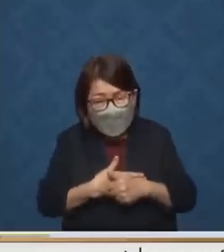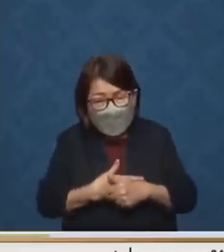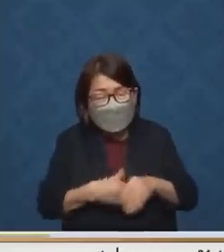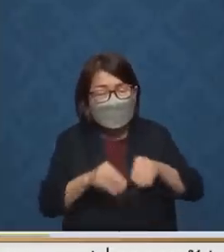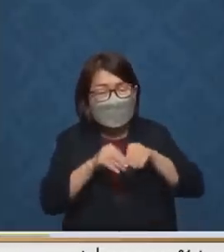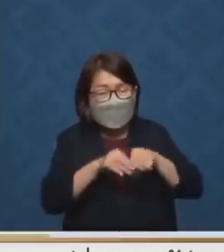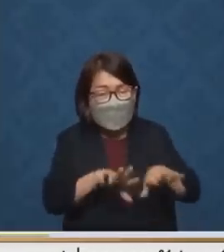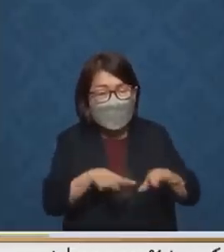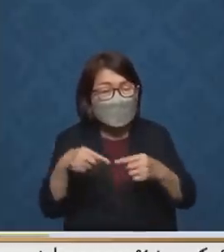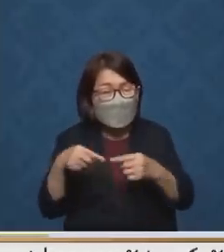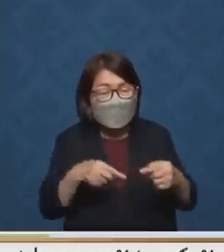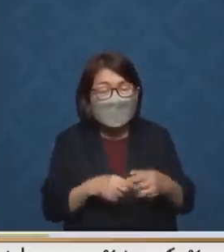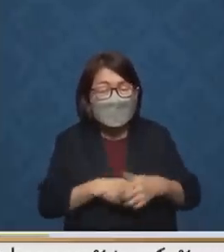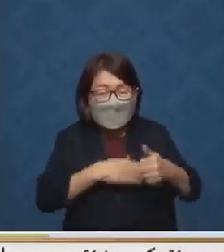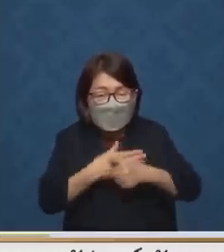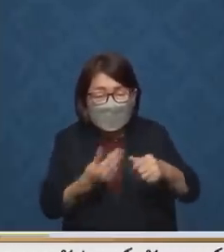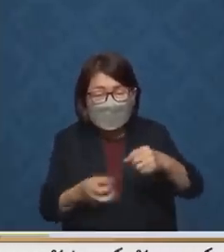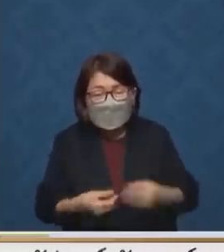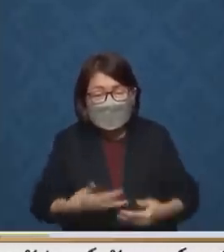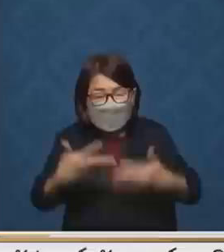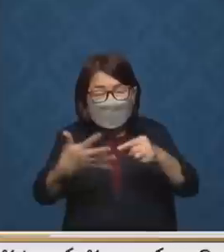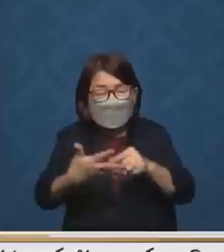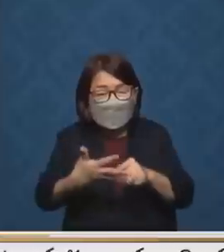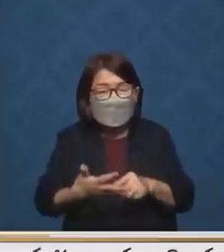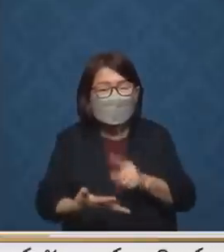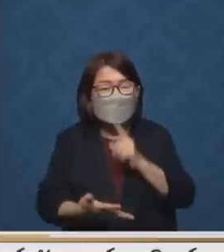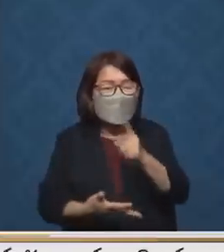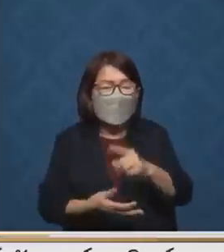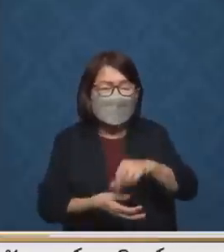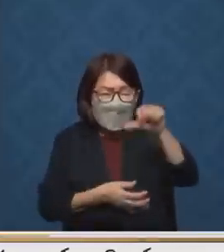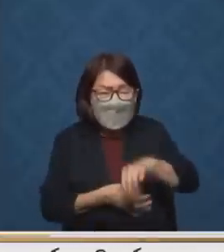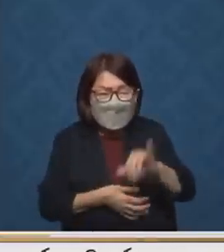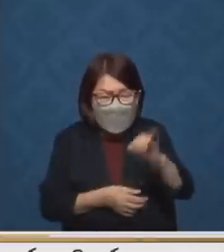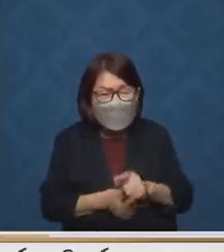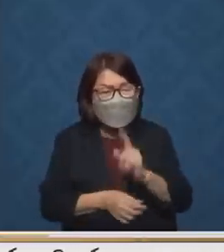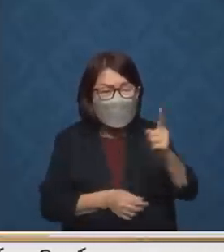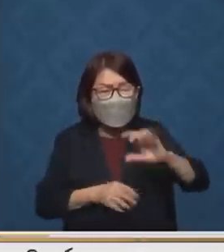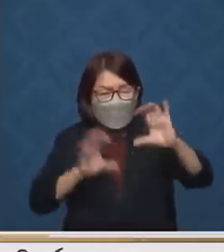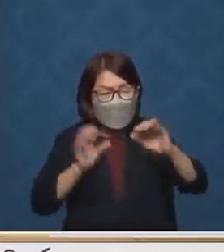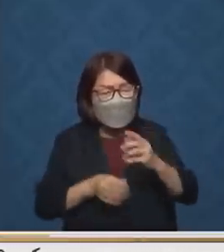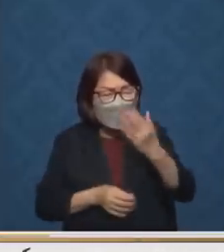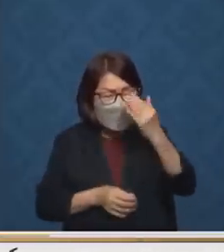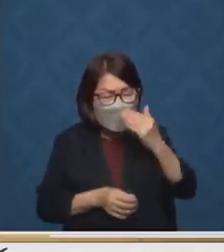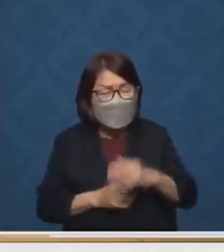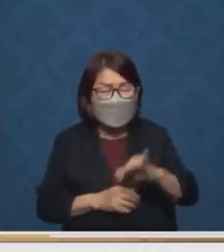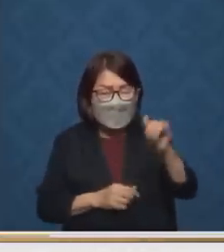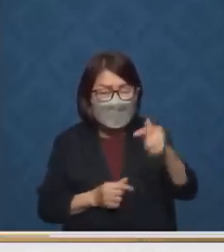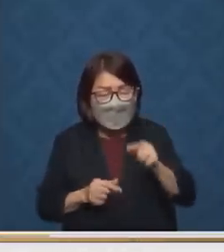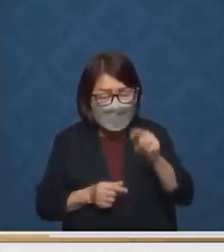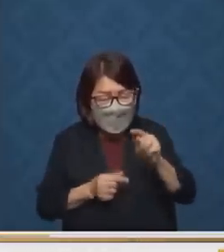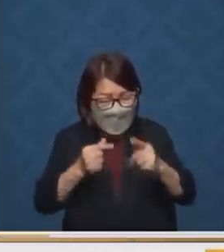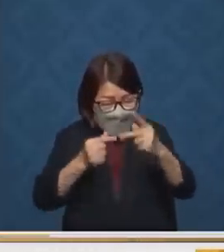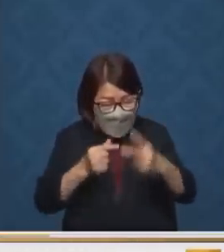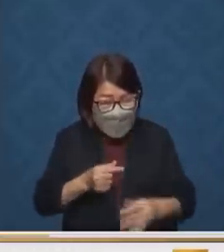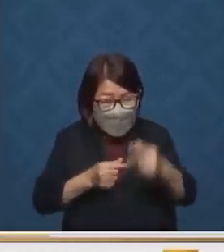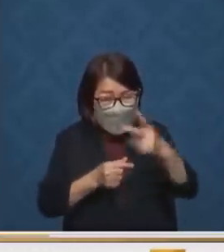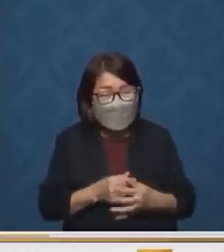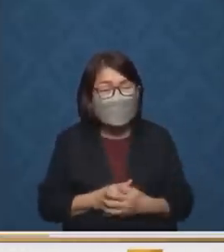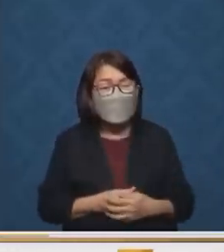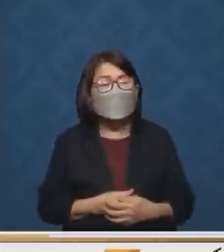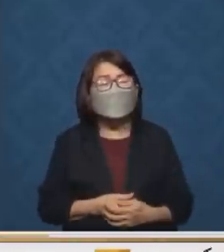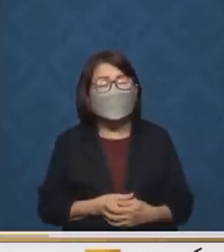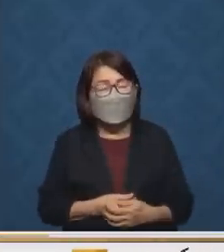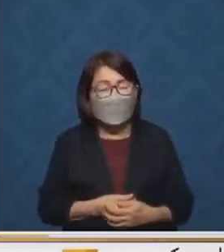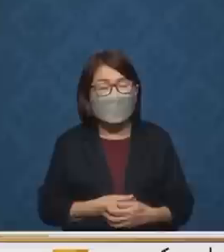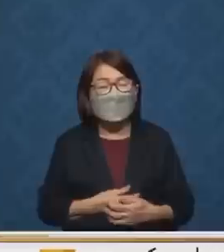าชนว่าทำไม่ดีใครทโจมตีัฐบาลใครที่เก่า หารัฐบาลนูน ใั้ใวภาพวจารย รฐบาล ก็ไปกดรีพอ์เขา